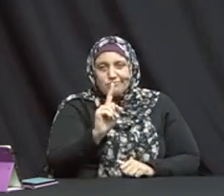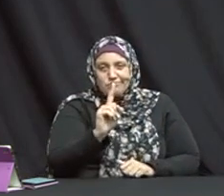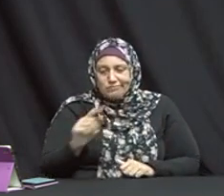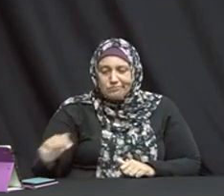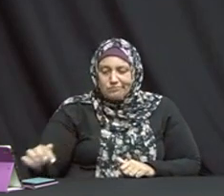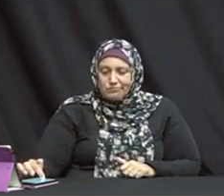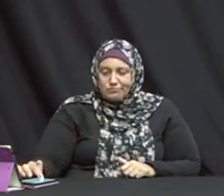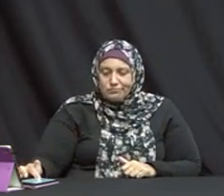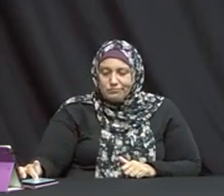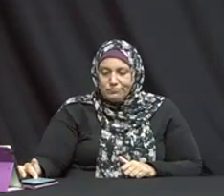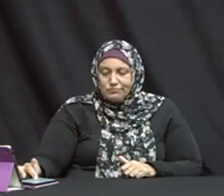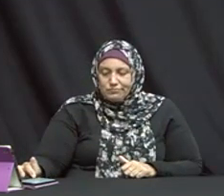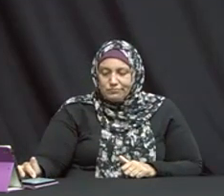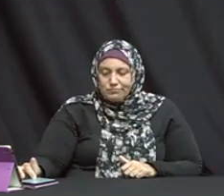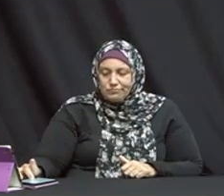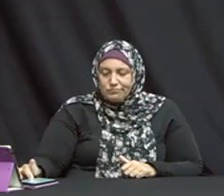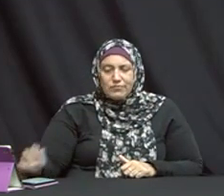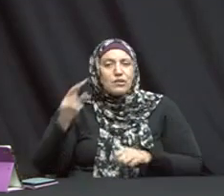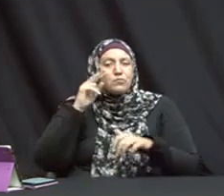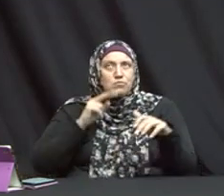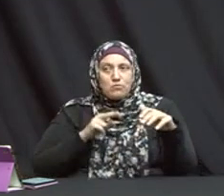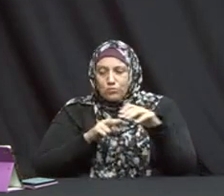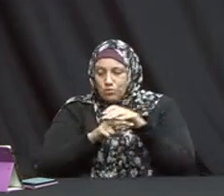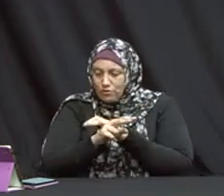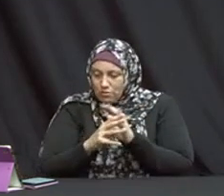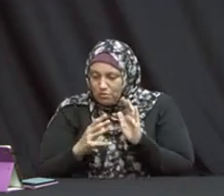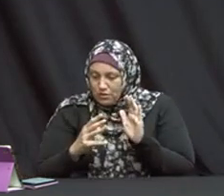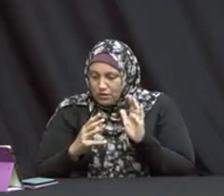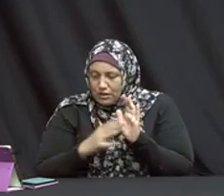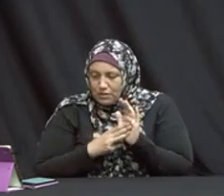فقال لهم رسول